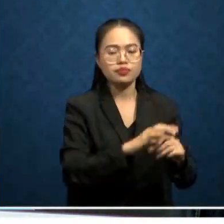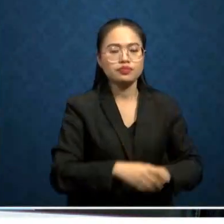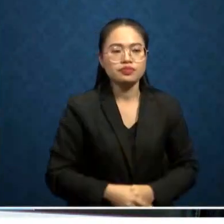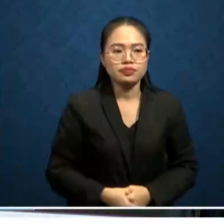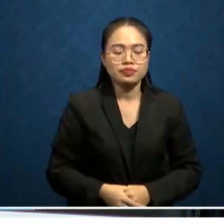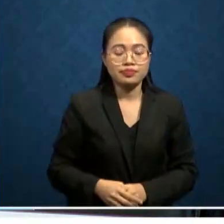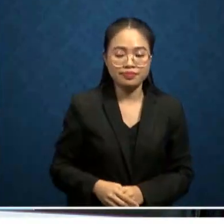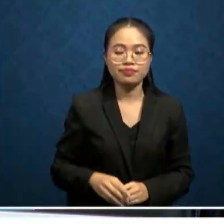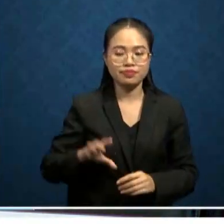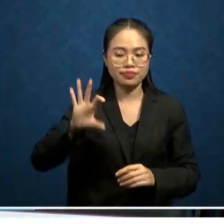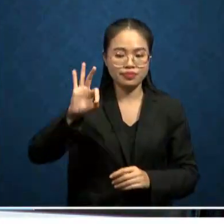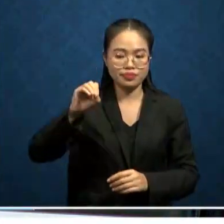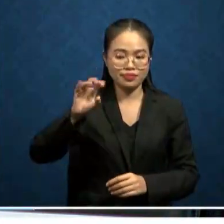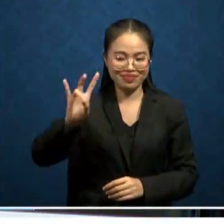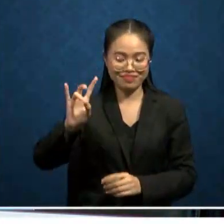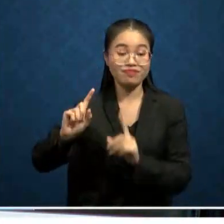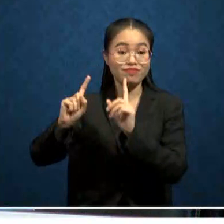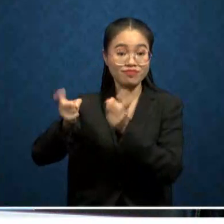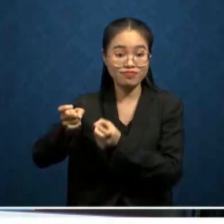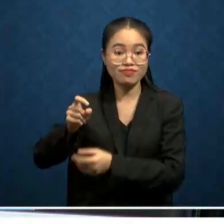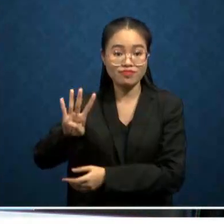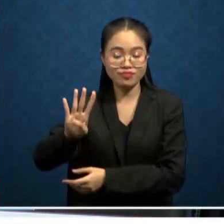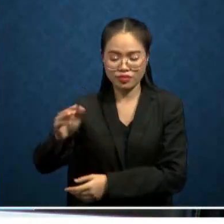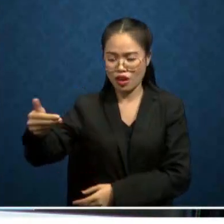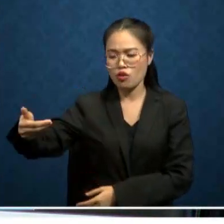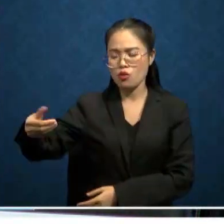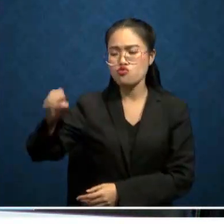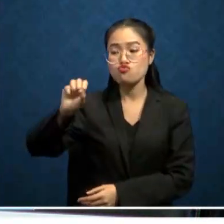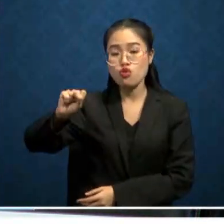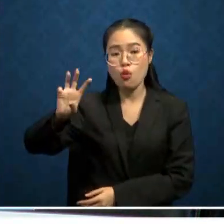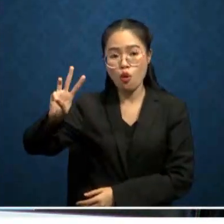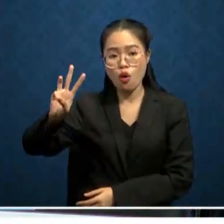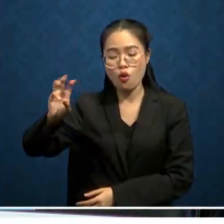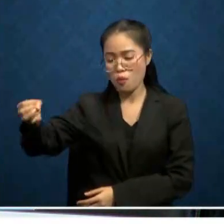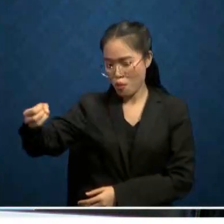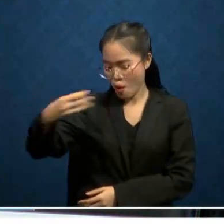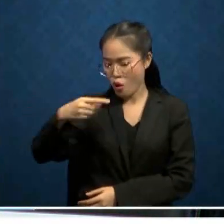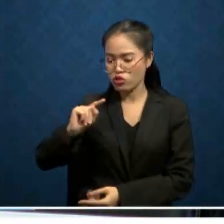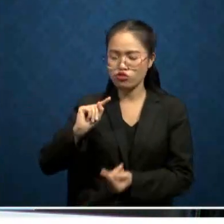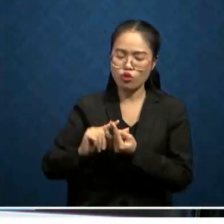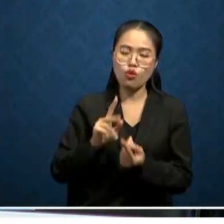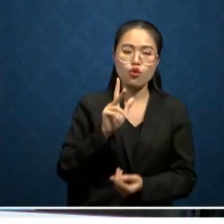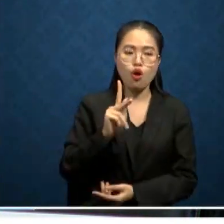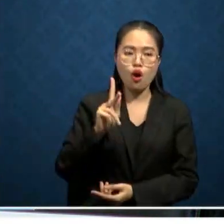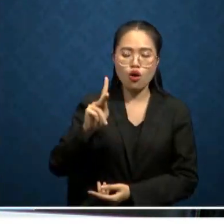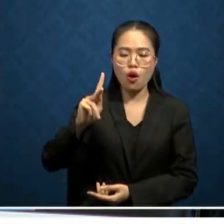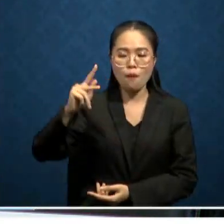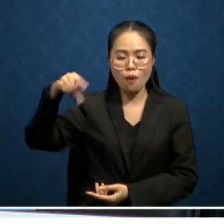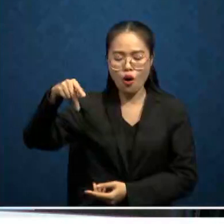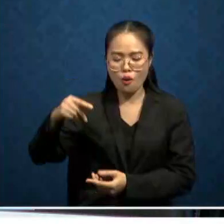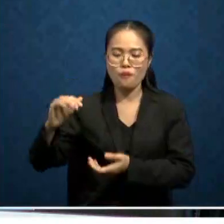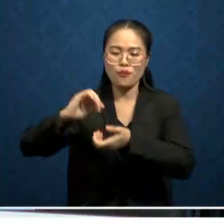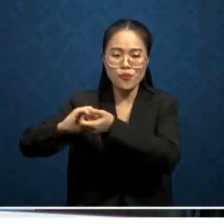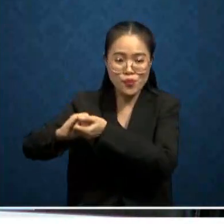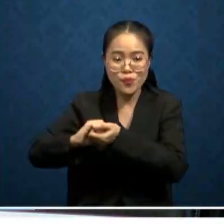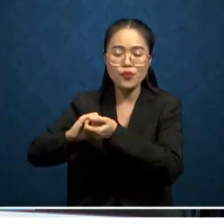97วเล 4นะครับเมื่อกี้มีท่านสวบอกว่าให้สำนักงานกกพไปทำบูรณาการกับทางกองทุนววนนะครับขอ